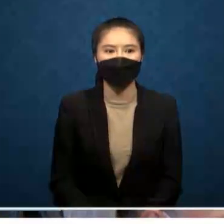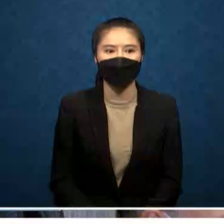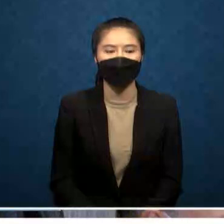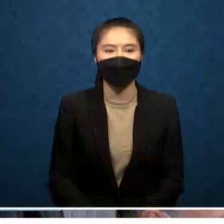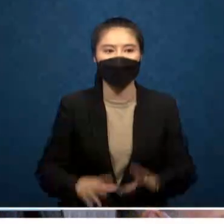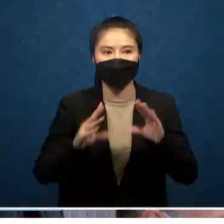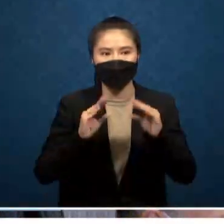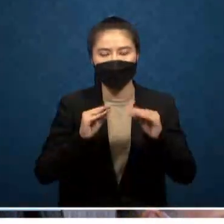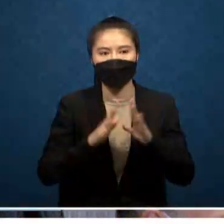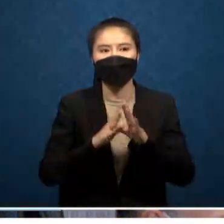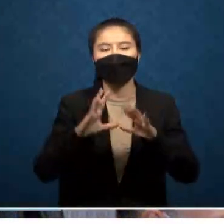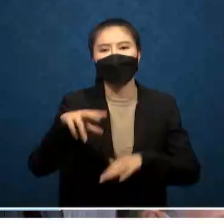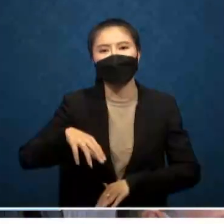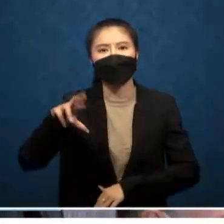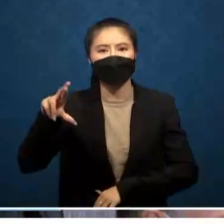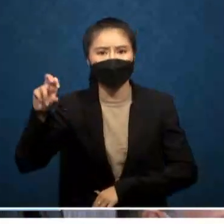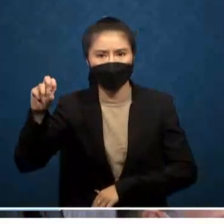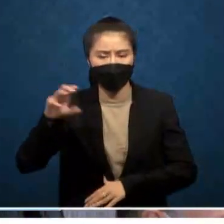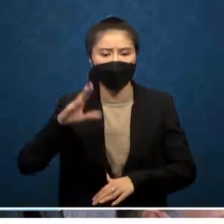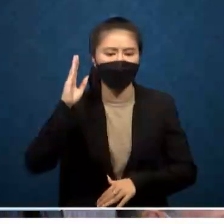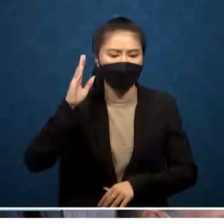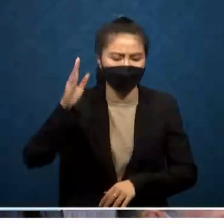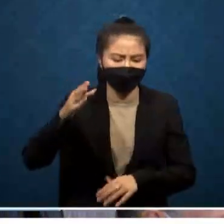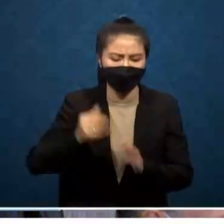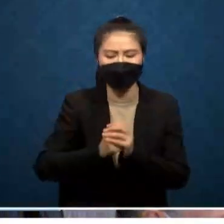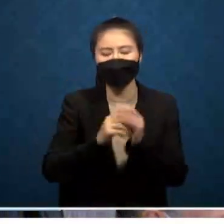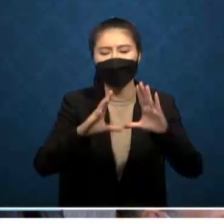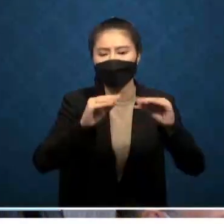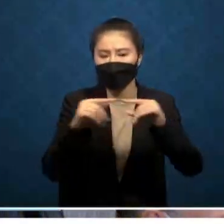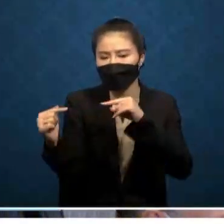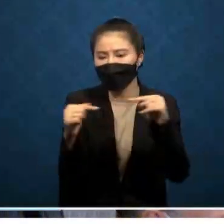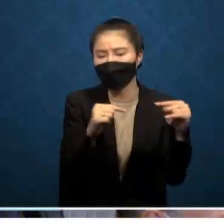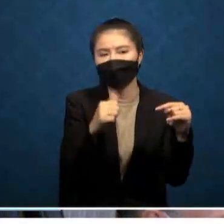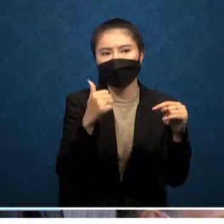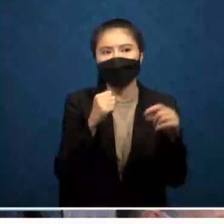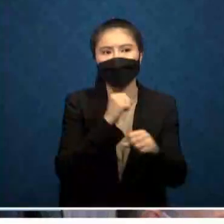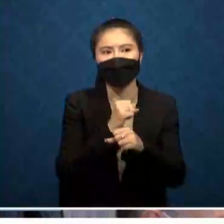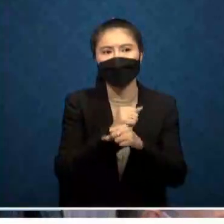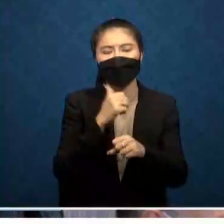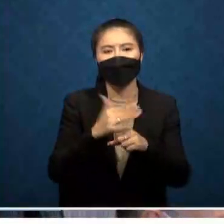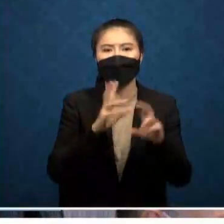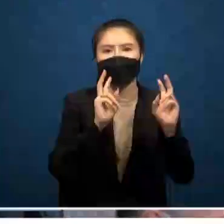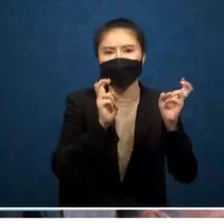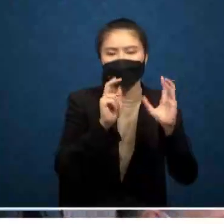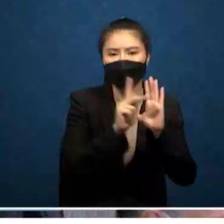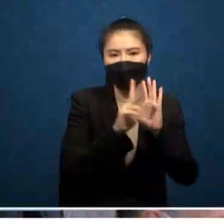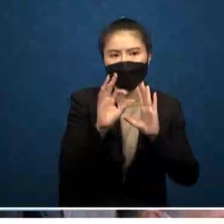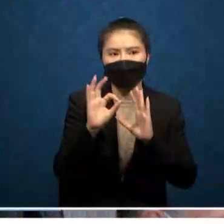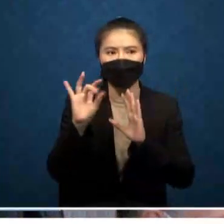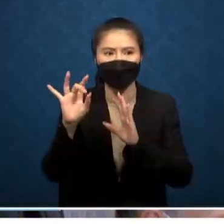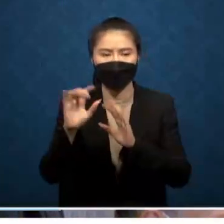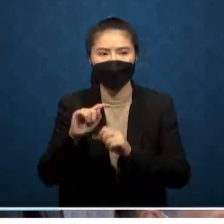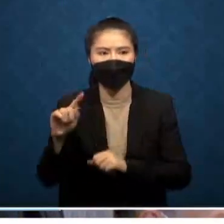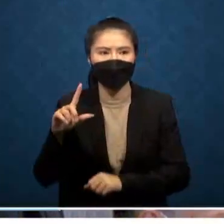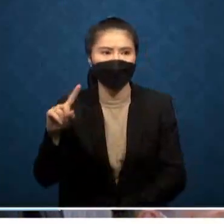ภาีการtimeอรหน้าต่ไปได้ที่เปนต Dafür, แลวัคลลเรื่องกัน